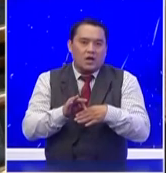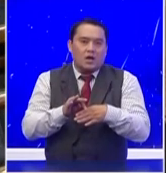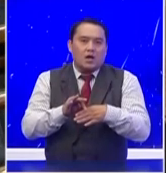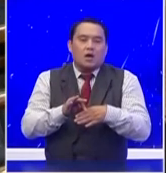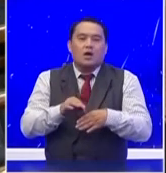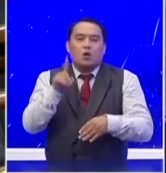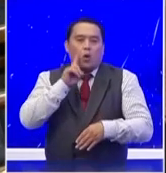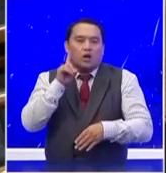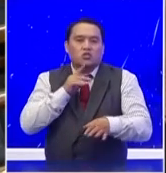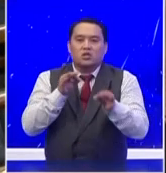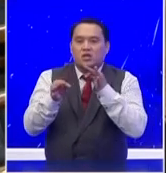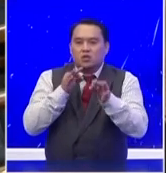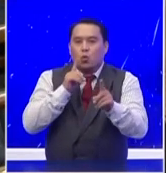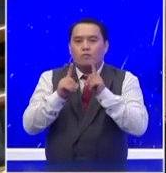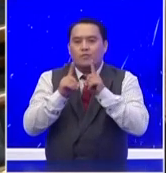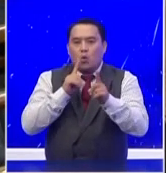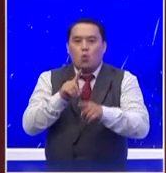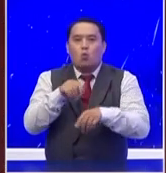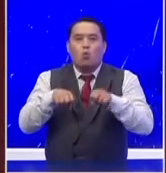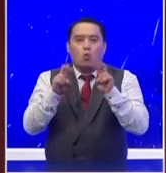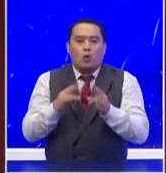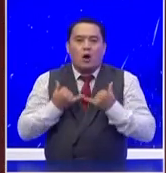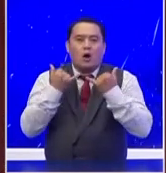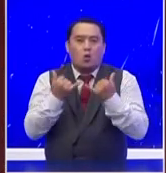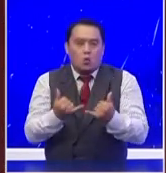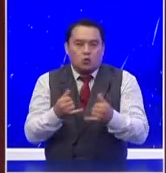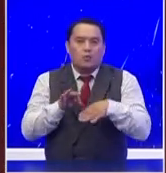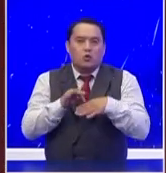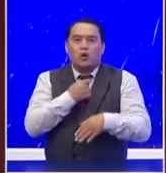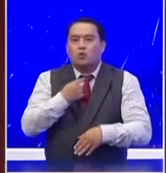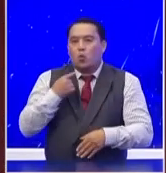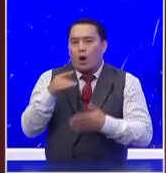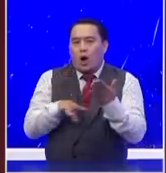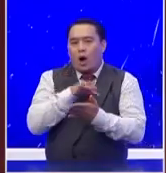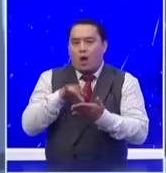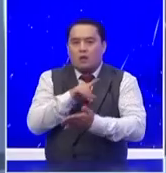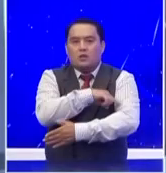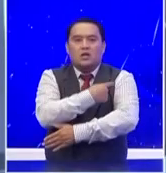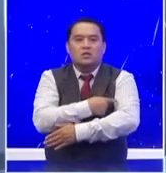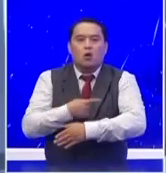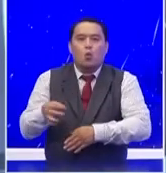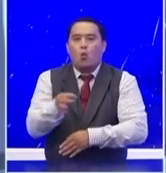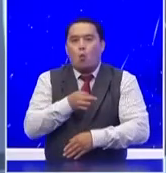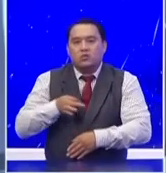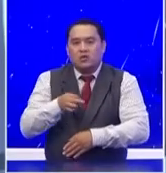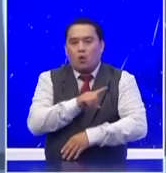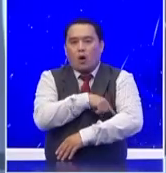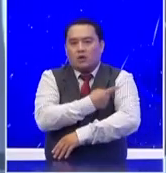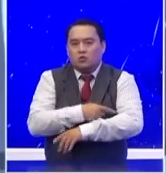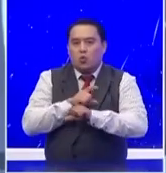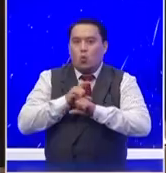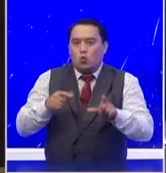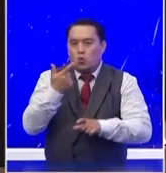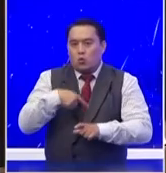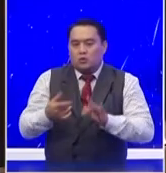Әзірге консилиумдық кеңес аудандық ауруханаларға арналып өткізілуде. Дегенмен бүгін Талдықорған қалалық көпсала емханасы мен облыстық аурухана